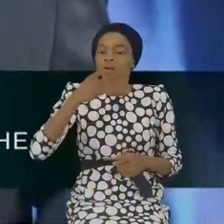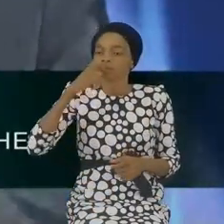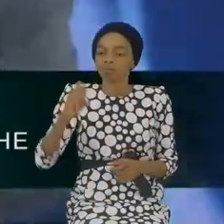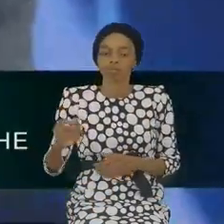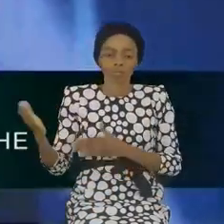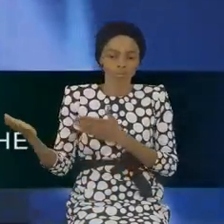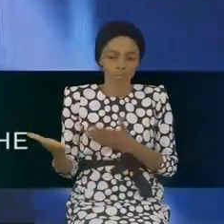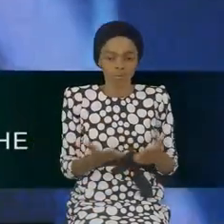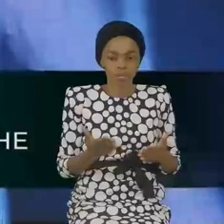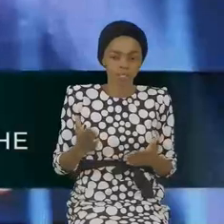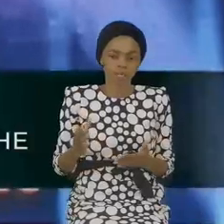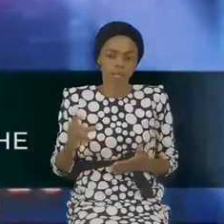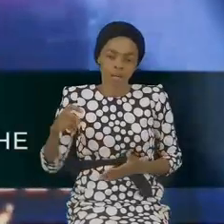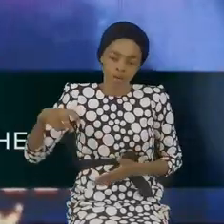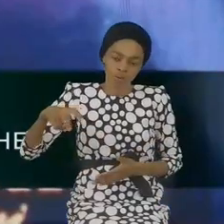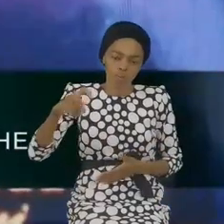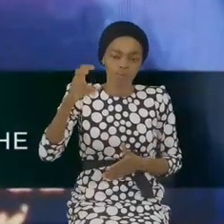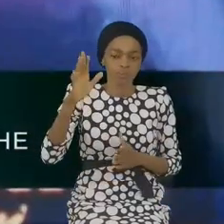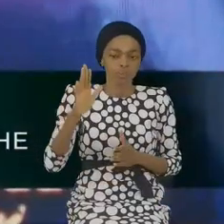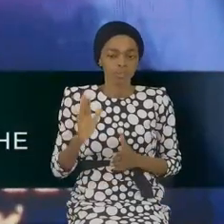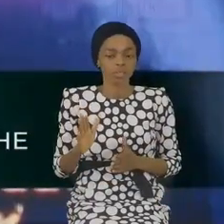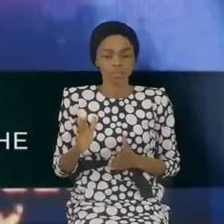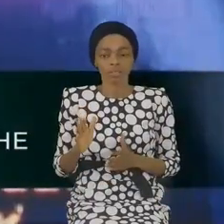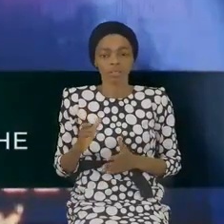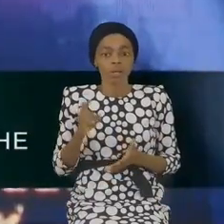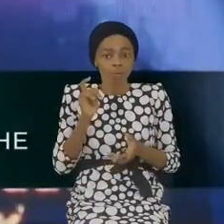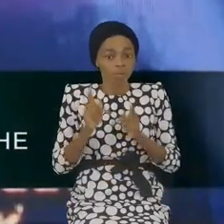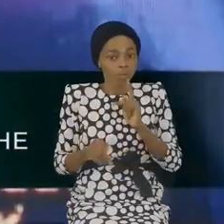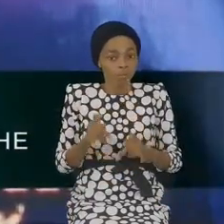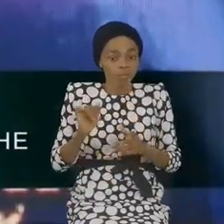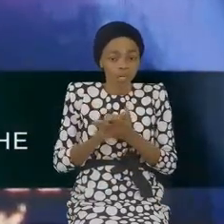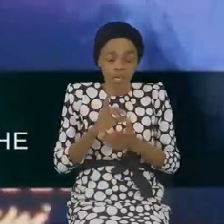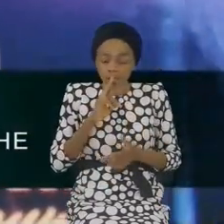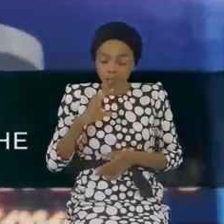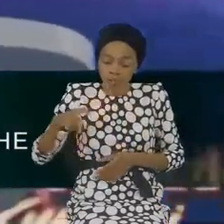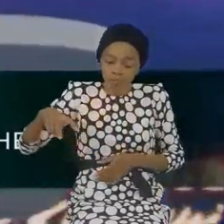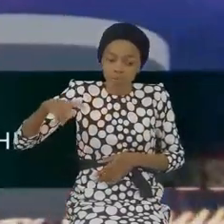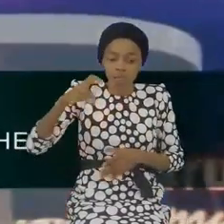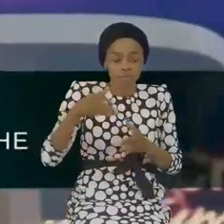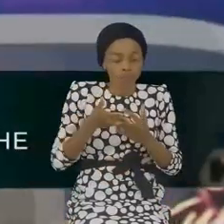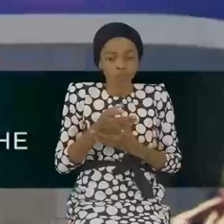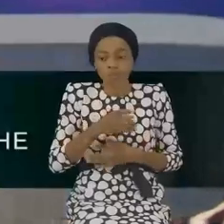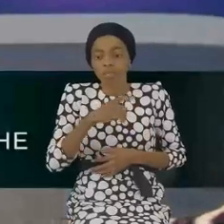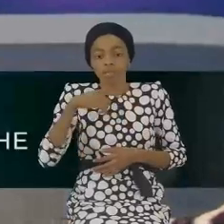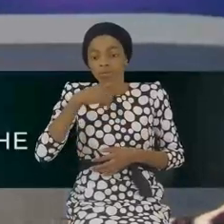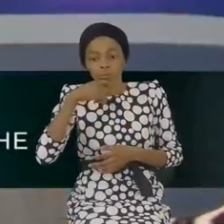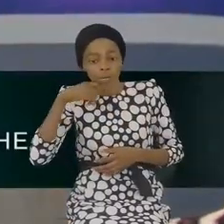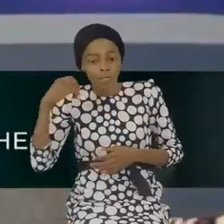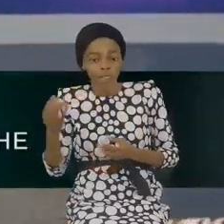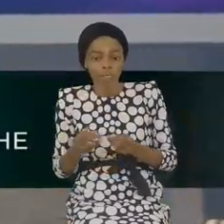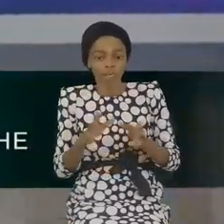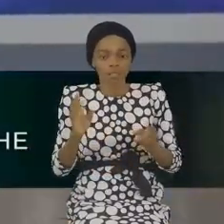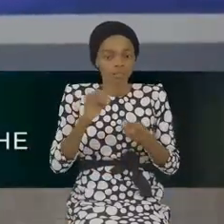pèlerins, c'est le peuple qui passe par la terre aride, qui passe par le désert. Deuxième point, le